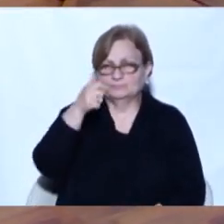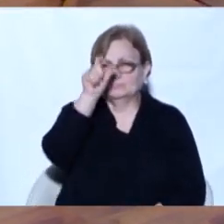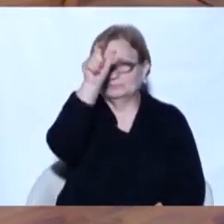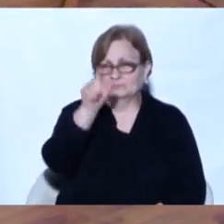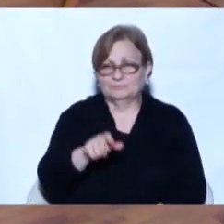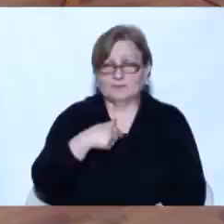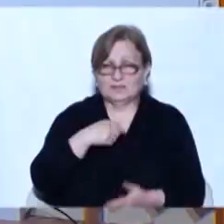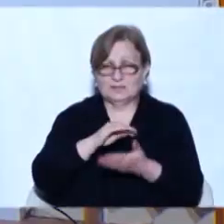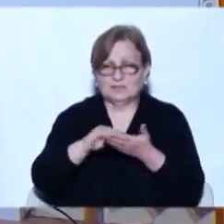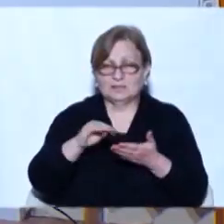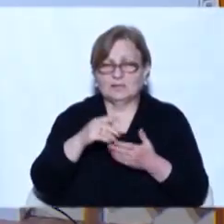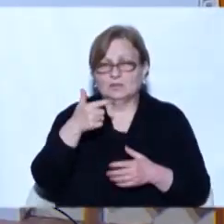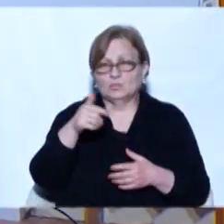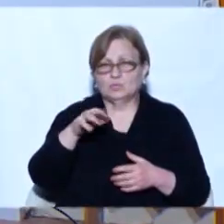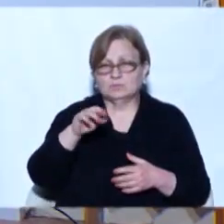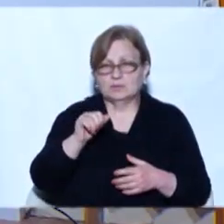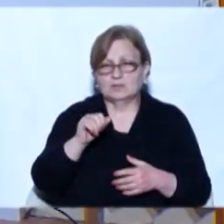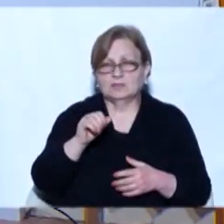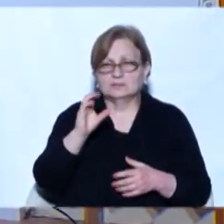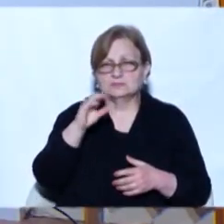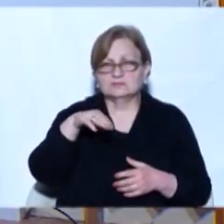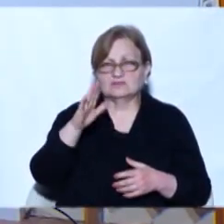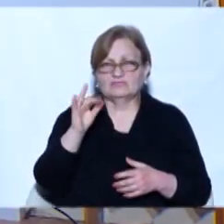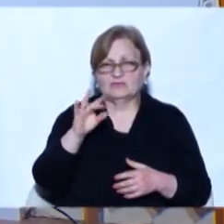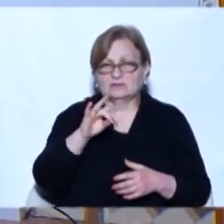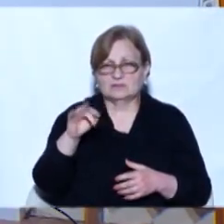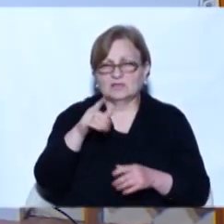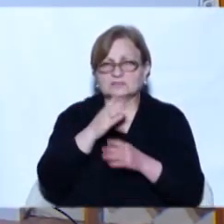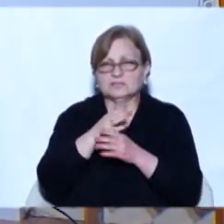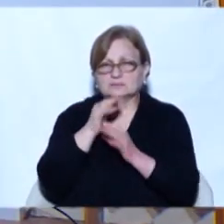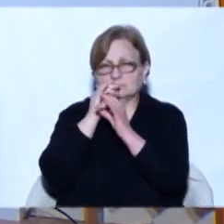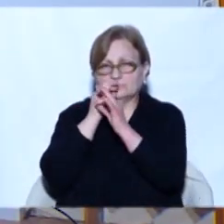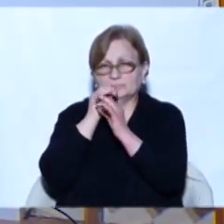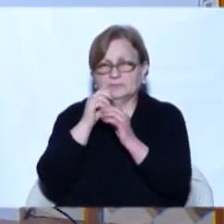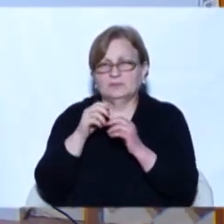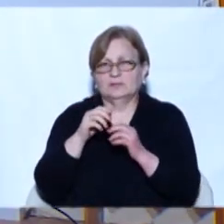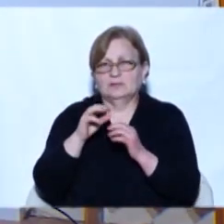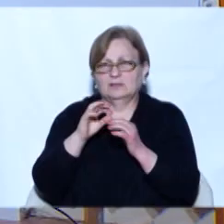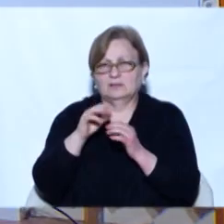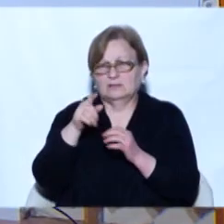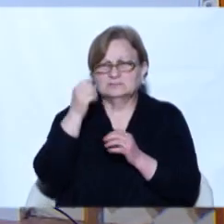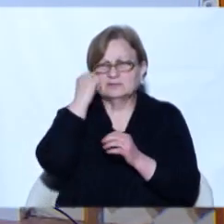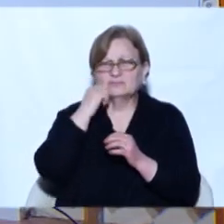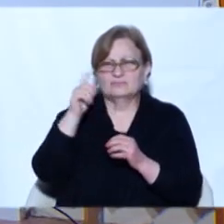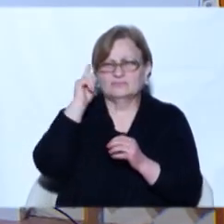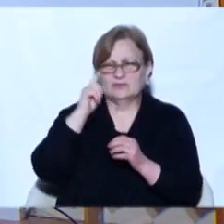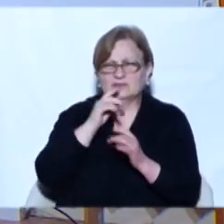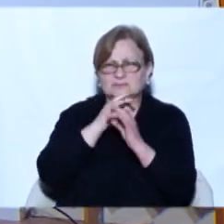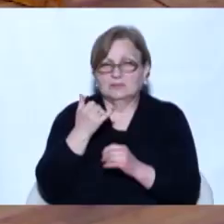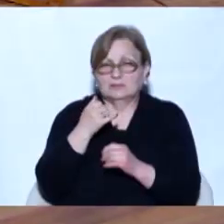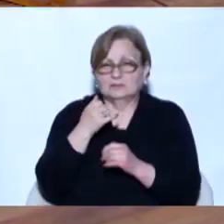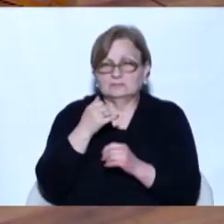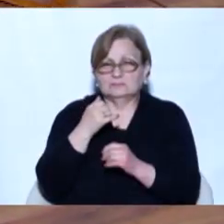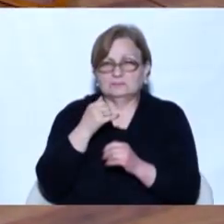ჩავწერე გუდას ტვირი. გუდას ტვირი ძველებური ხალხური საკრავი არის. და ამ ზაფხულს